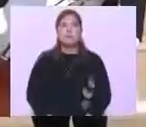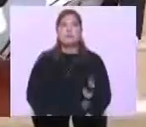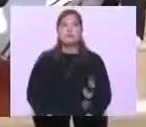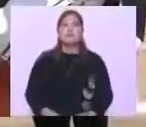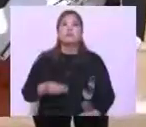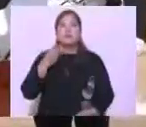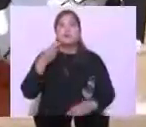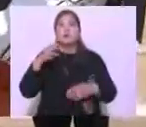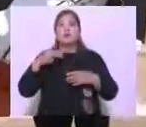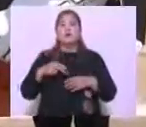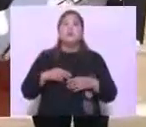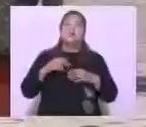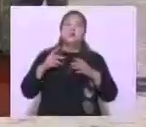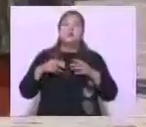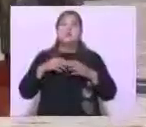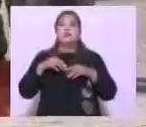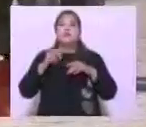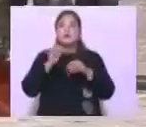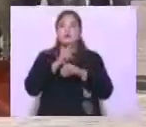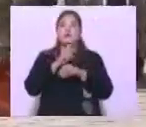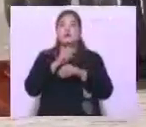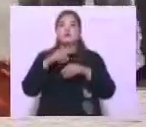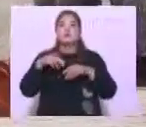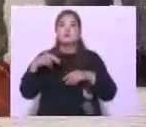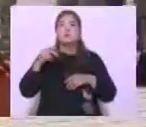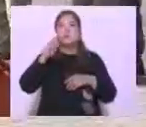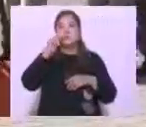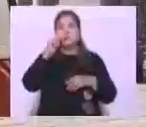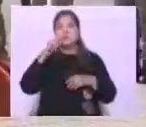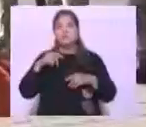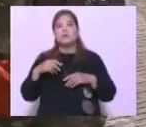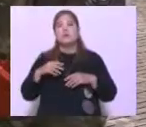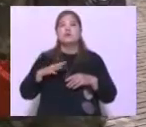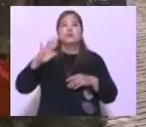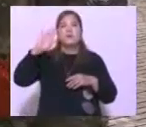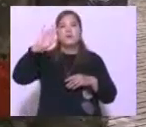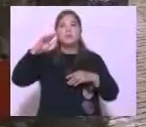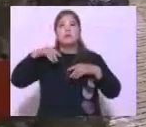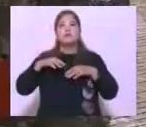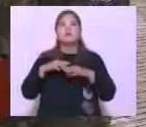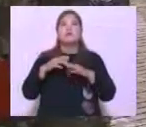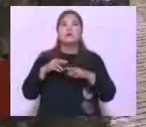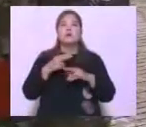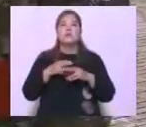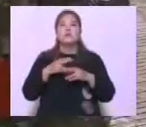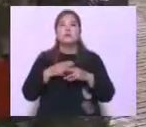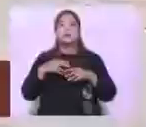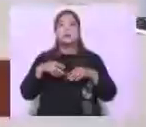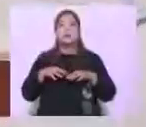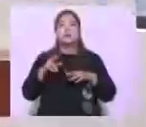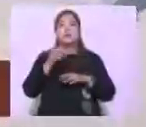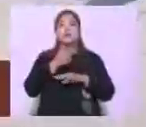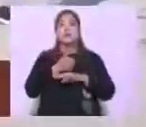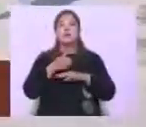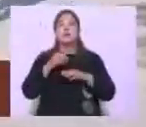Войска противовоздушной обороны выполняют задачу прикрытия объектов и войск от действий средств воздушного нападения противника. Как отмечает представитель Департамента по